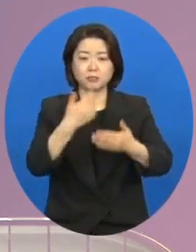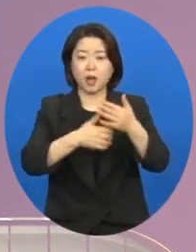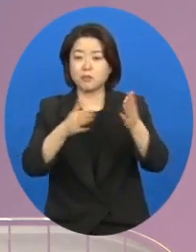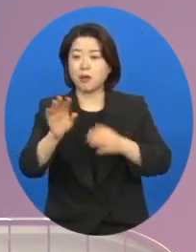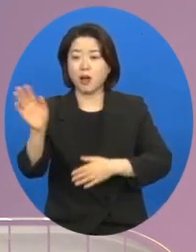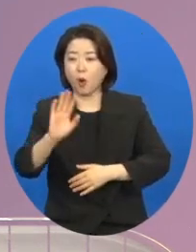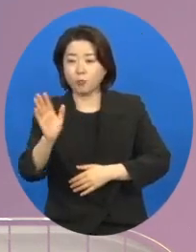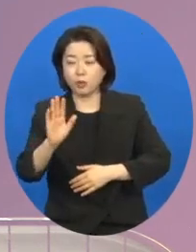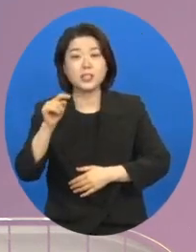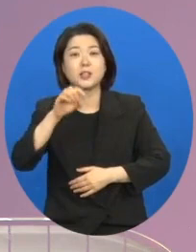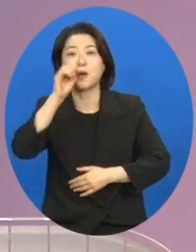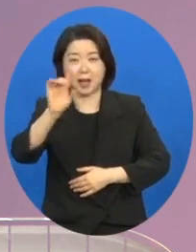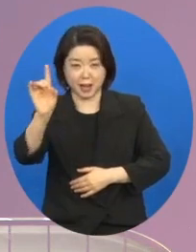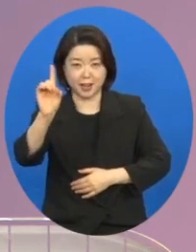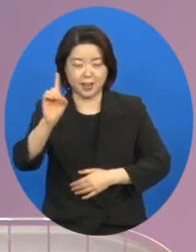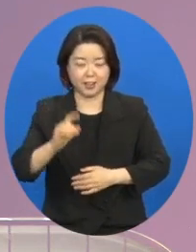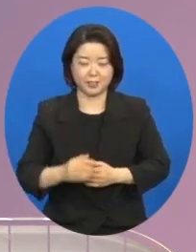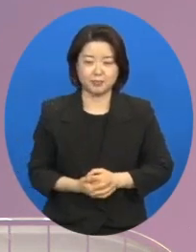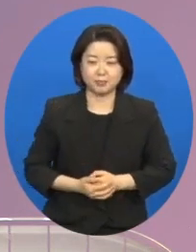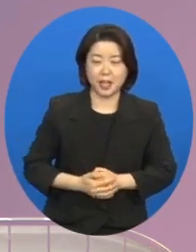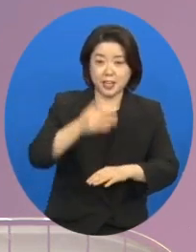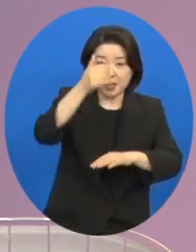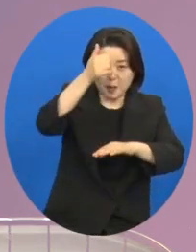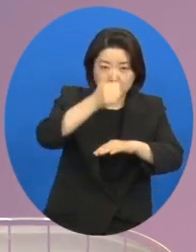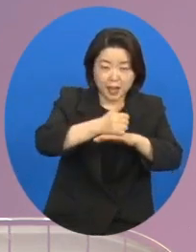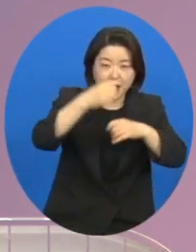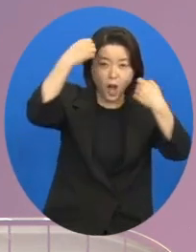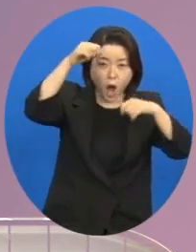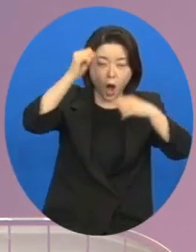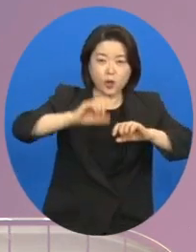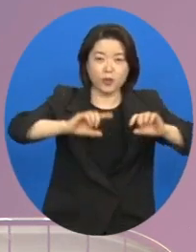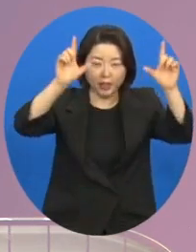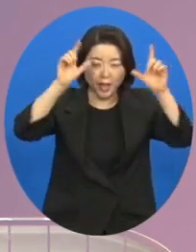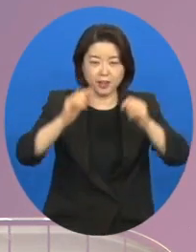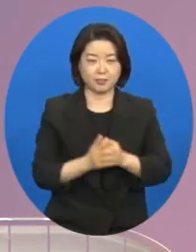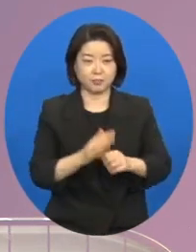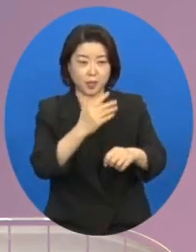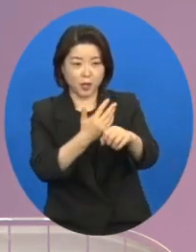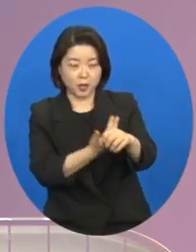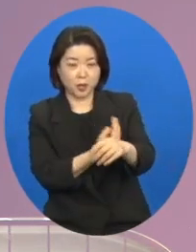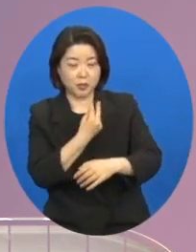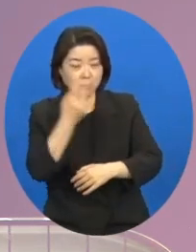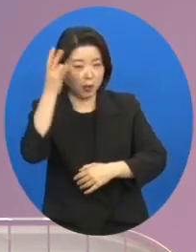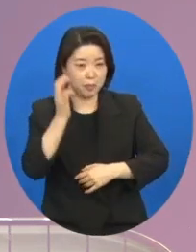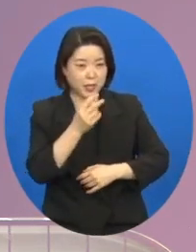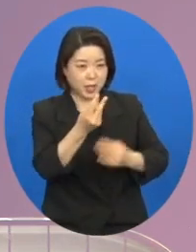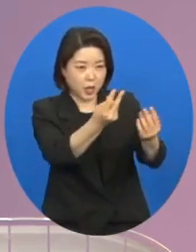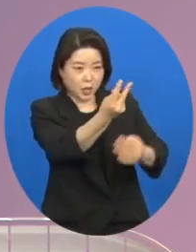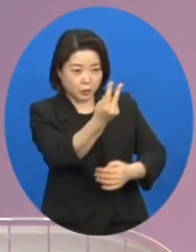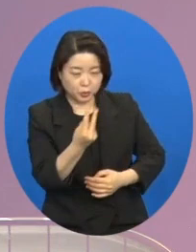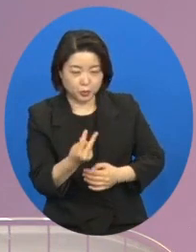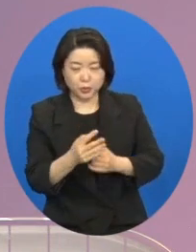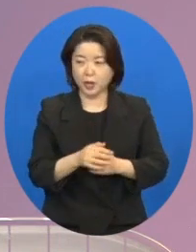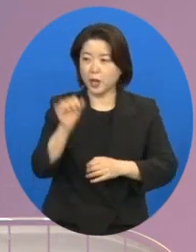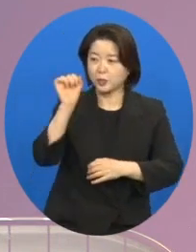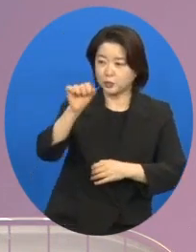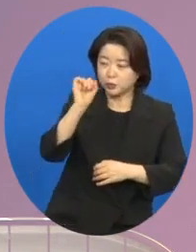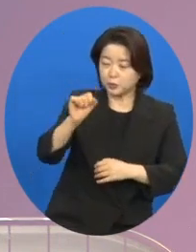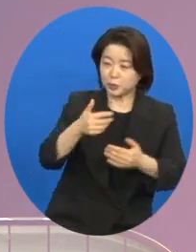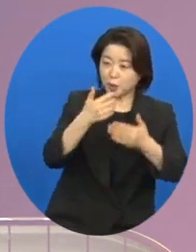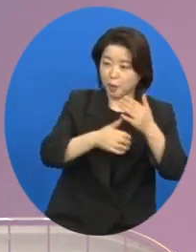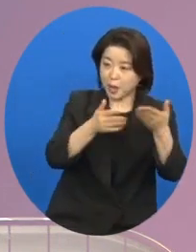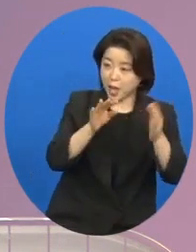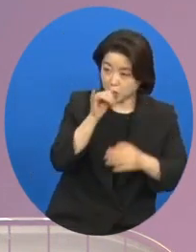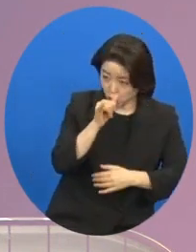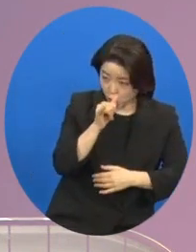되었습니다. 드디어 이제 요셉과 마리아가 방으로 오는 거예요. 여관으로 옵니다. 문을 두드립니다. 빈방 있습니까? 그러면 이제